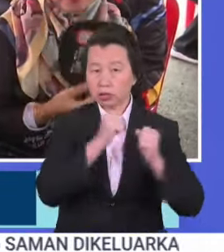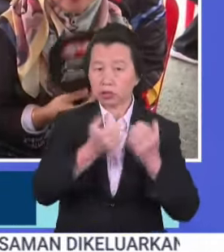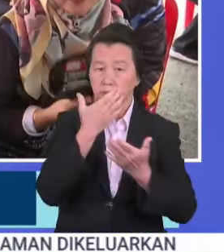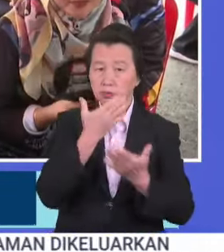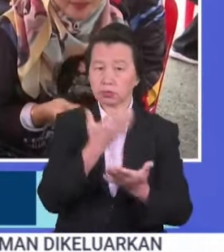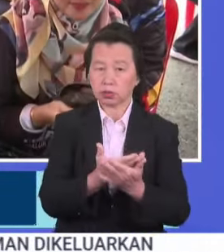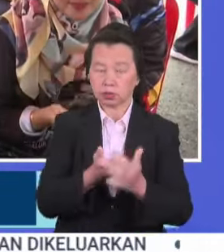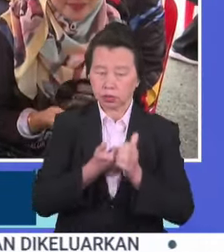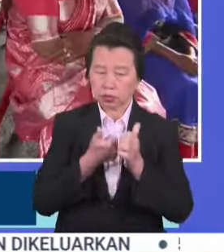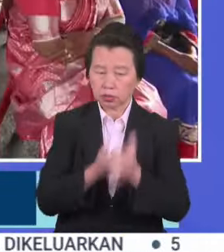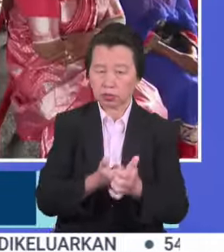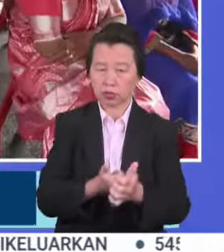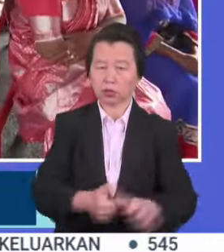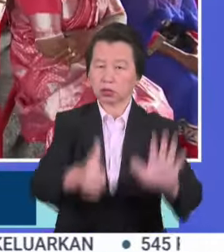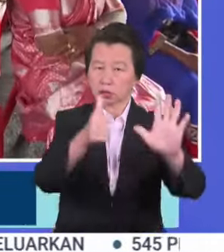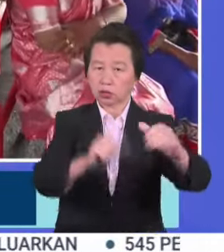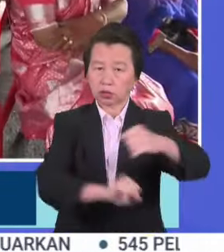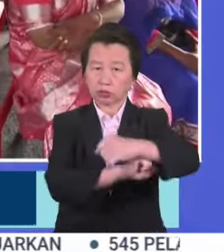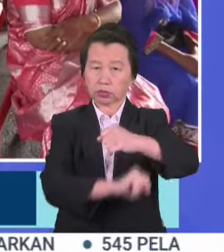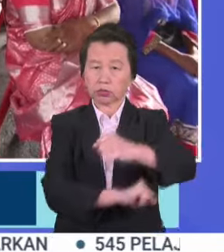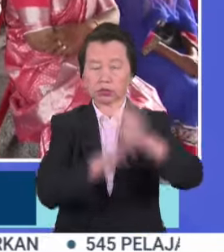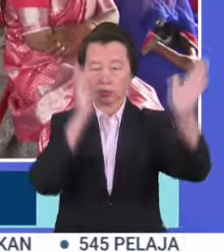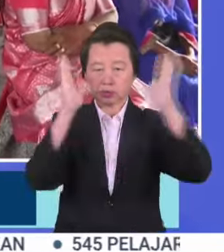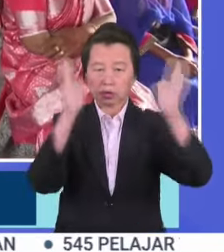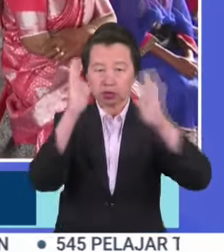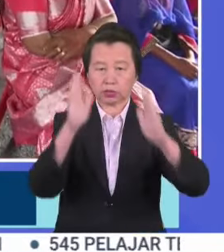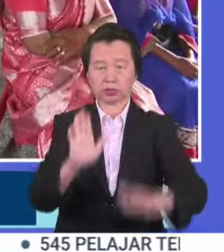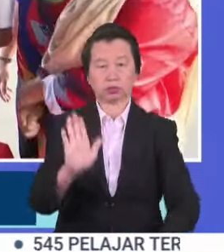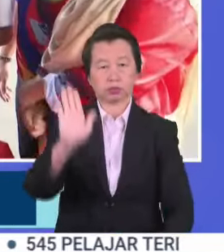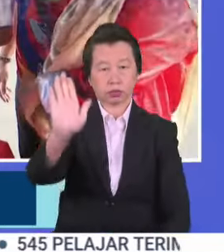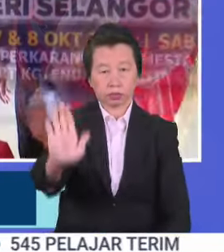murni berlandaskan 6 tonggak Malaysia Madani.